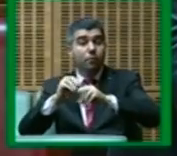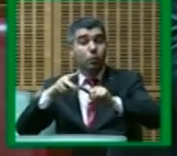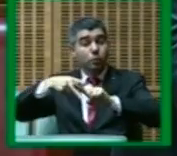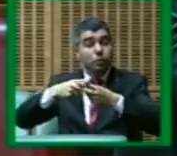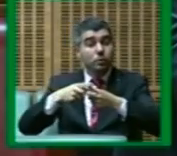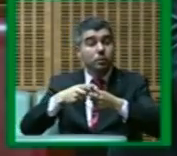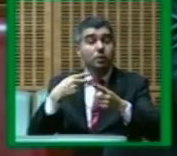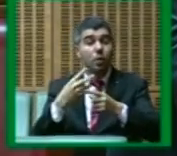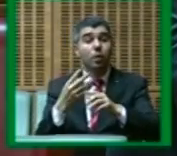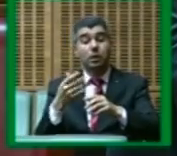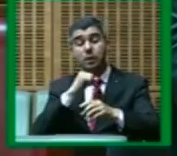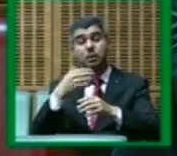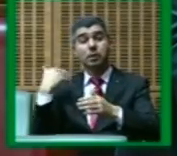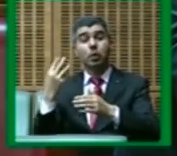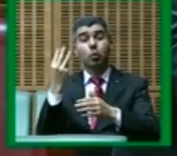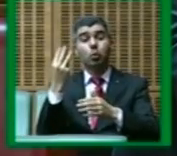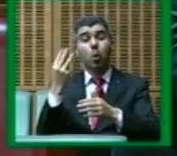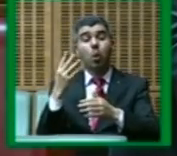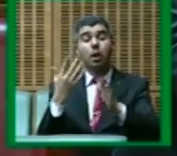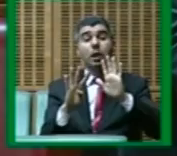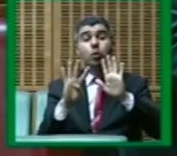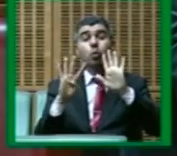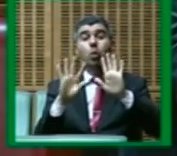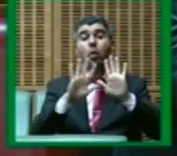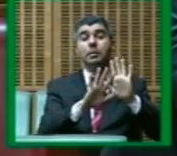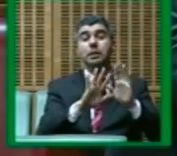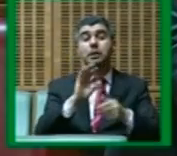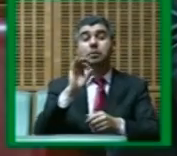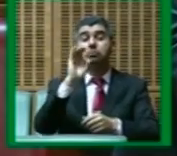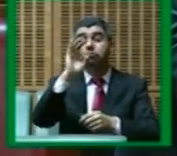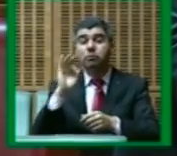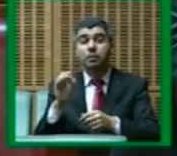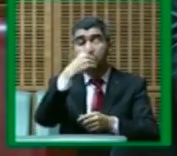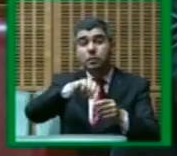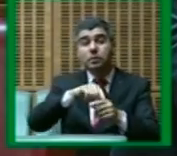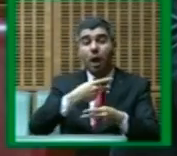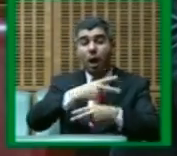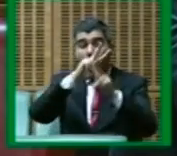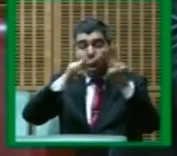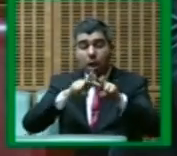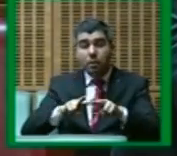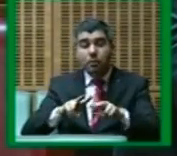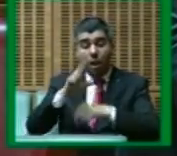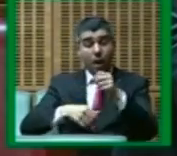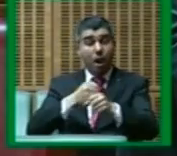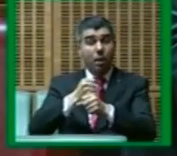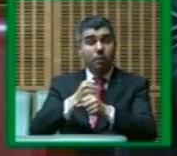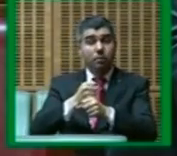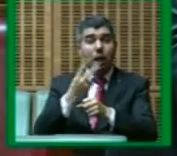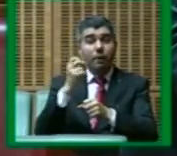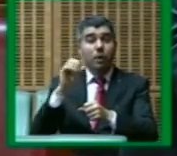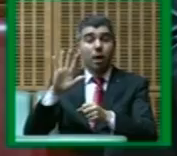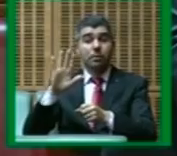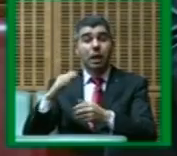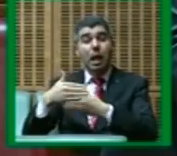59 مركز، خدينا حوالي 39 وغادي نكملوا، وهذا الاسبوع مباشره في دخول السنه غادي نديروا اعلان